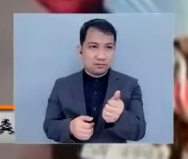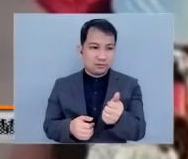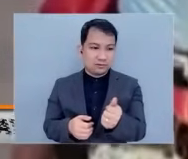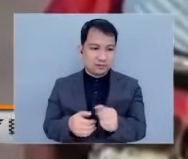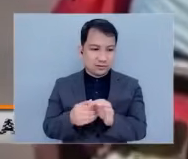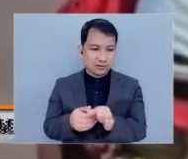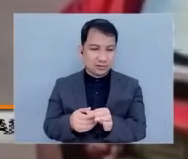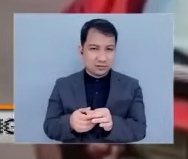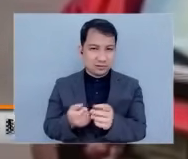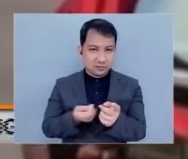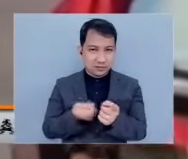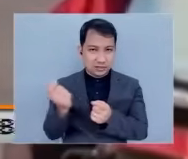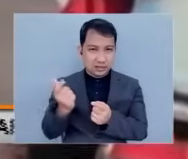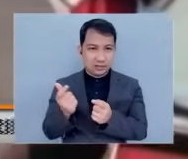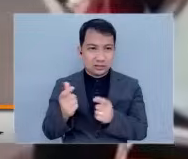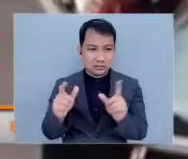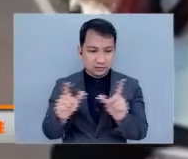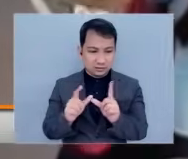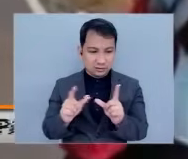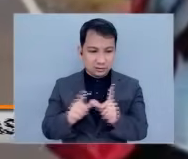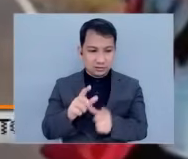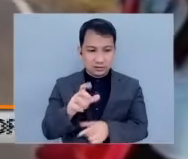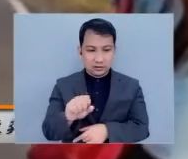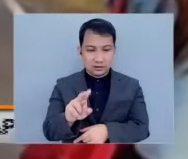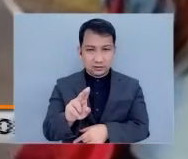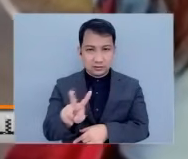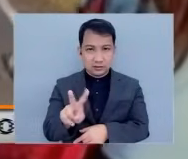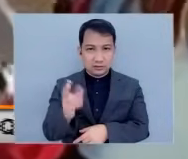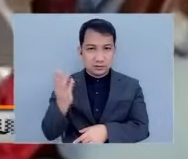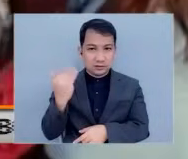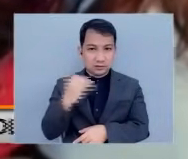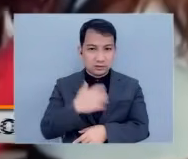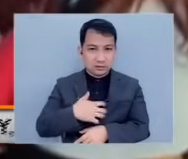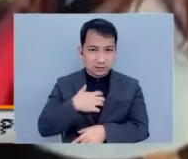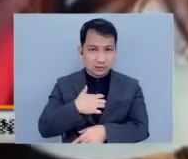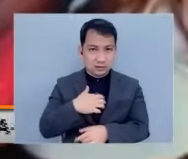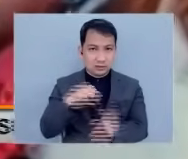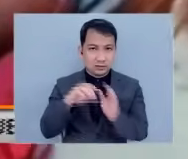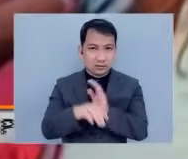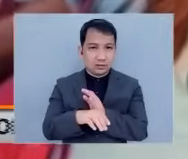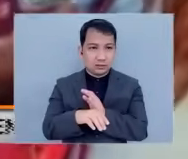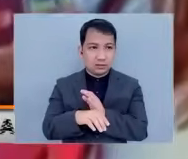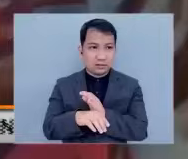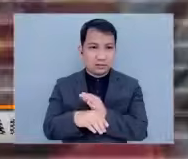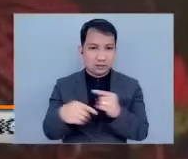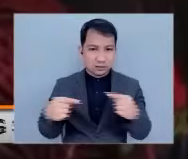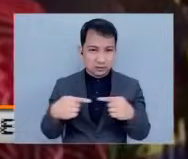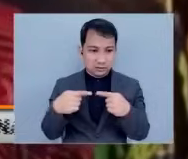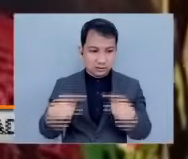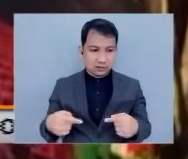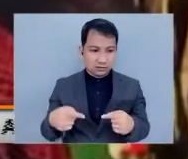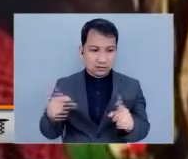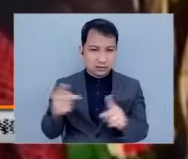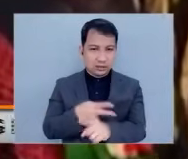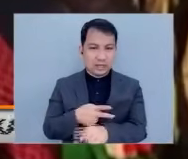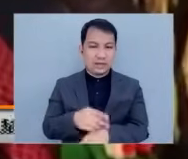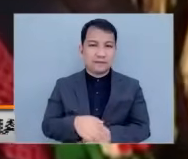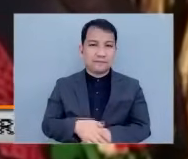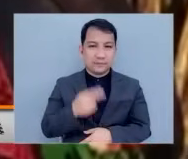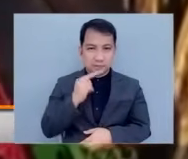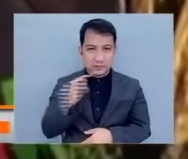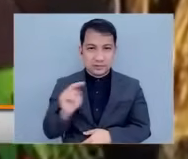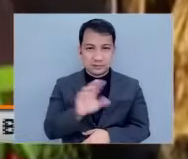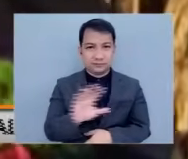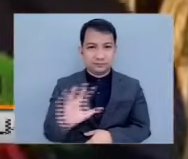ang lisensya ng driver ng SUV bukod pa sa reklamong kriminal sa pagbangga sa dalawang biktima. Nagbabalita mula sa